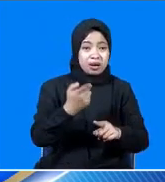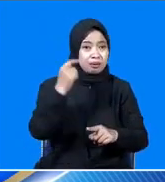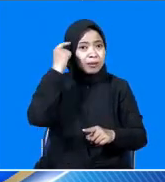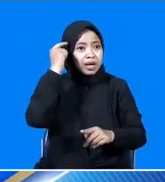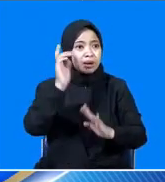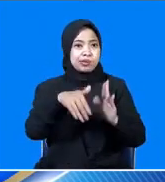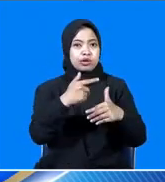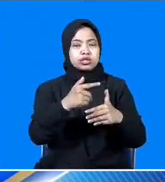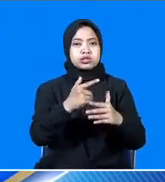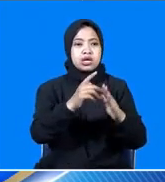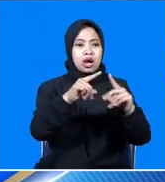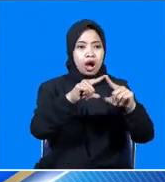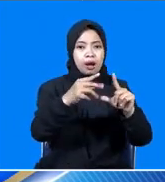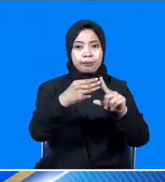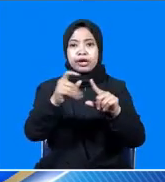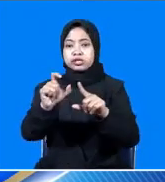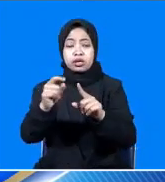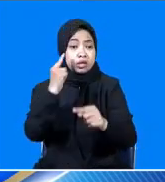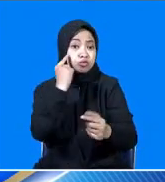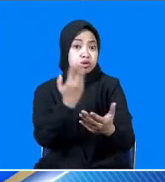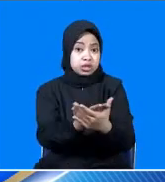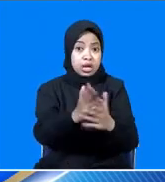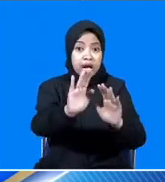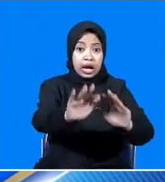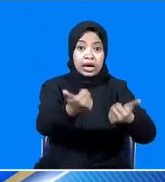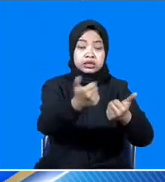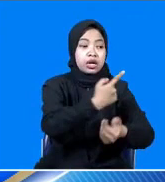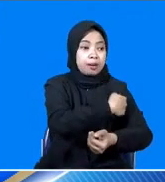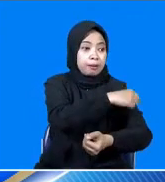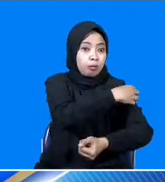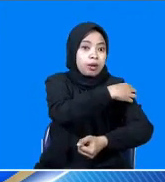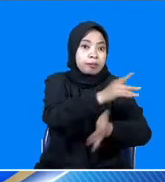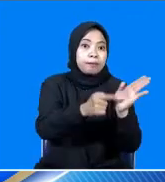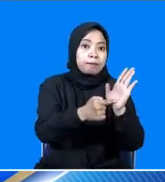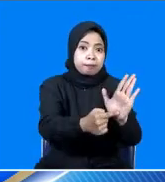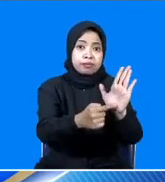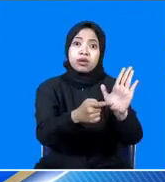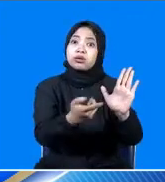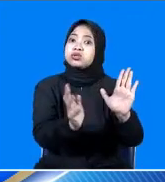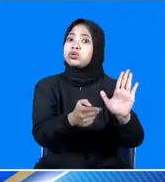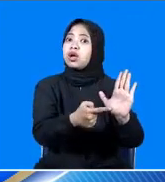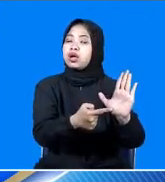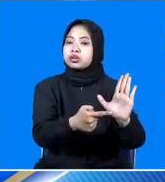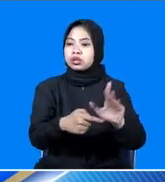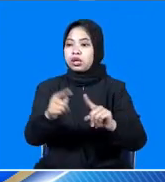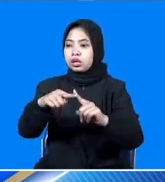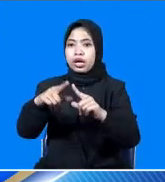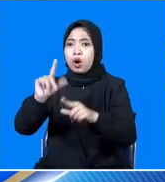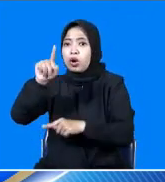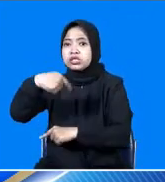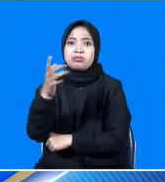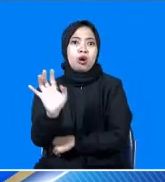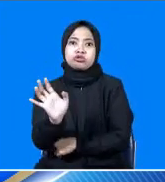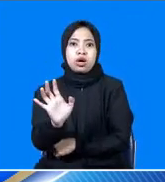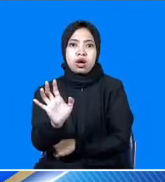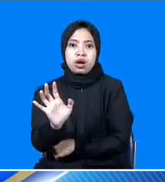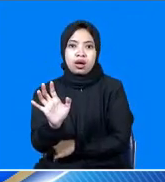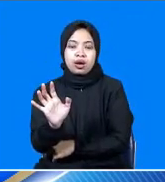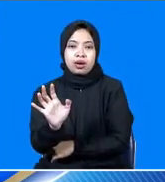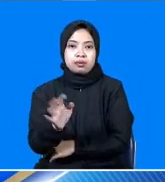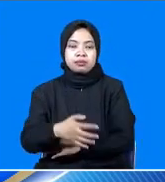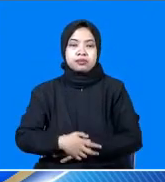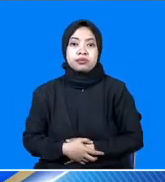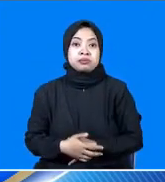sudah dengan Project sudah ada pembuktian hasil kompetensi tugas akhir tidak wajib lagi